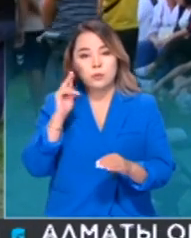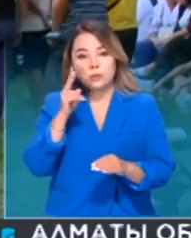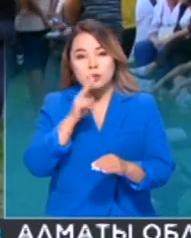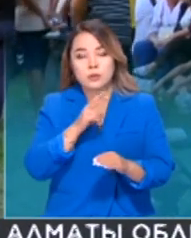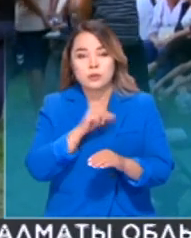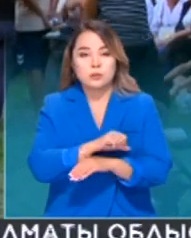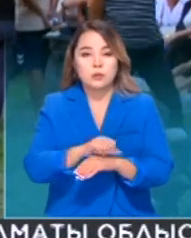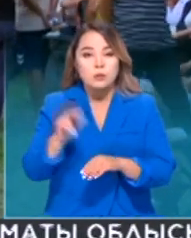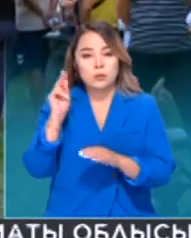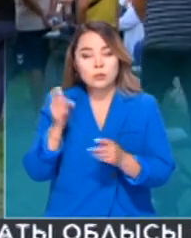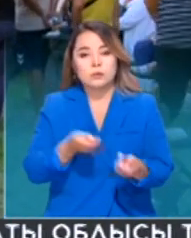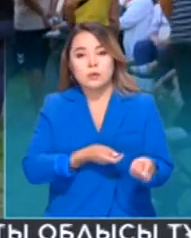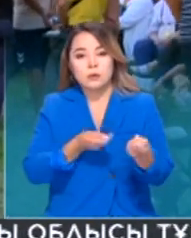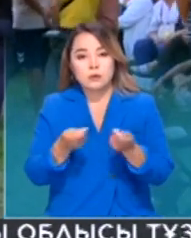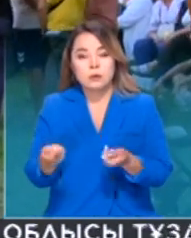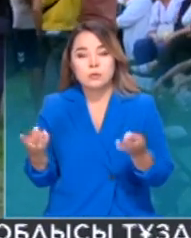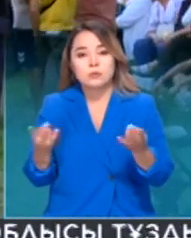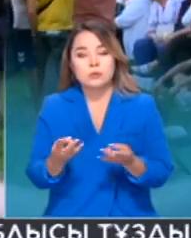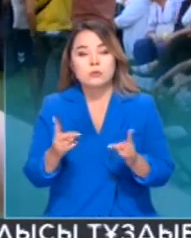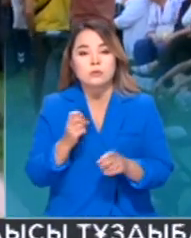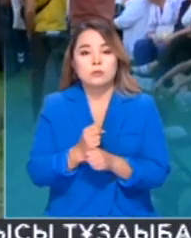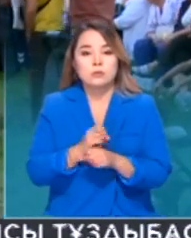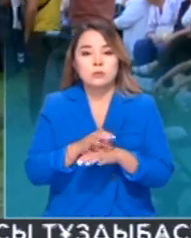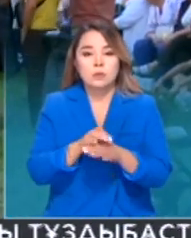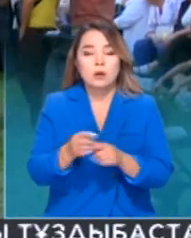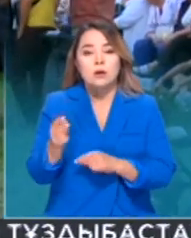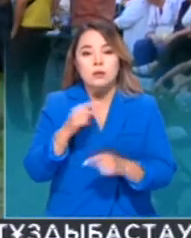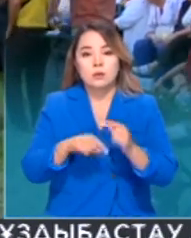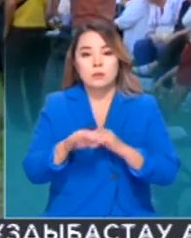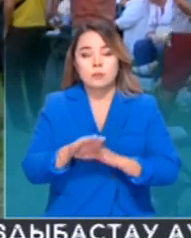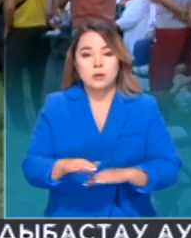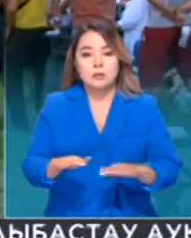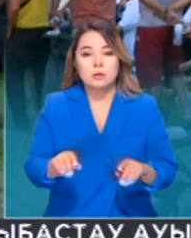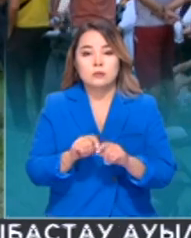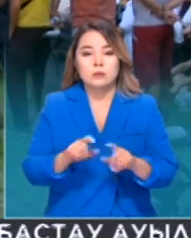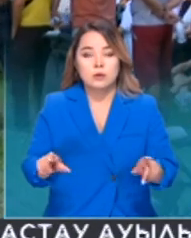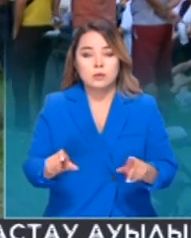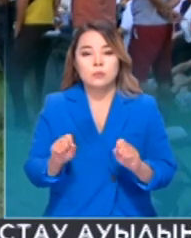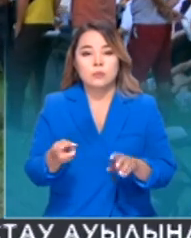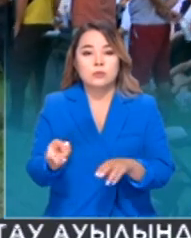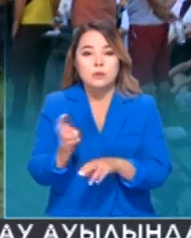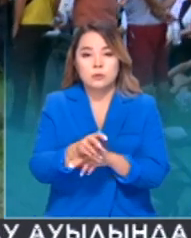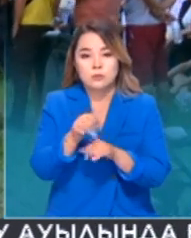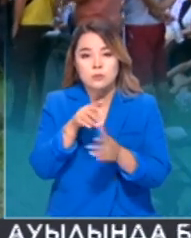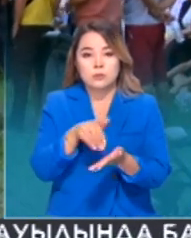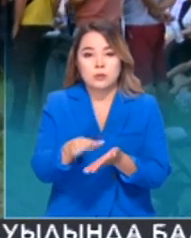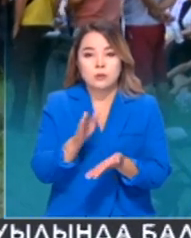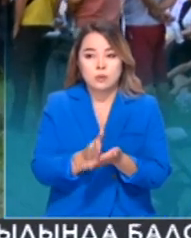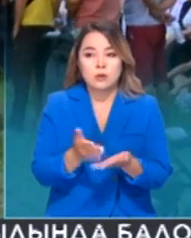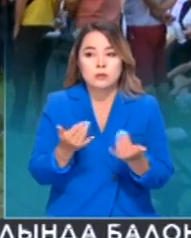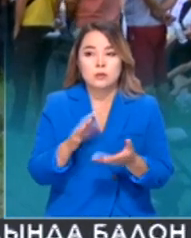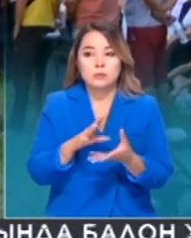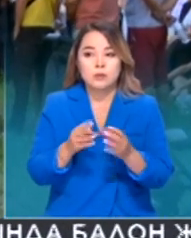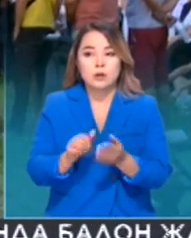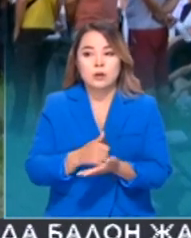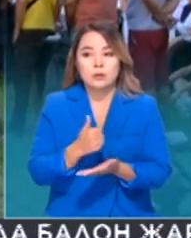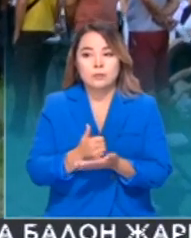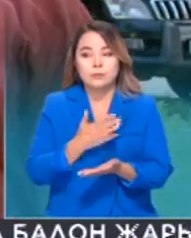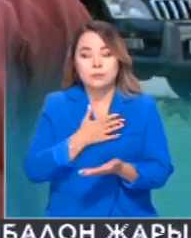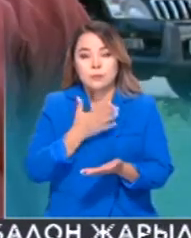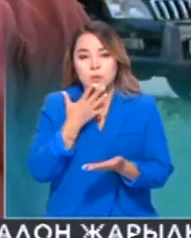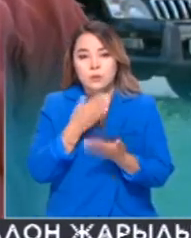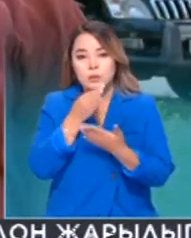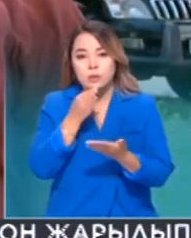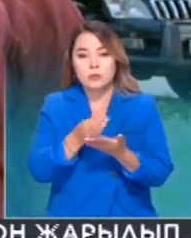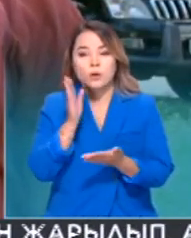сырттан оқып тұра ма, бұл жерге әкелуіміз керек мақұл. Кейін қайта келген кезде балаларды мектепке мұғалімдер кіргізбей қоюы мүмкін. Десе оның бәріне әкім біз өзіміз жауап қаламыз